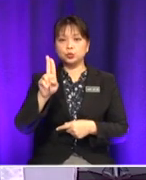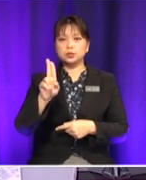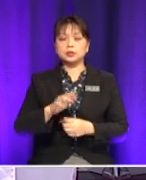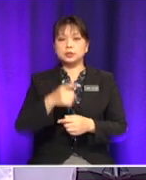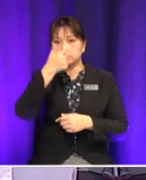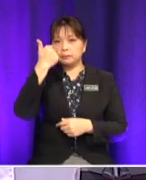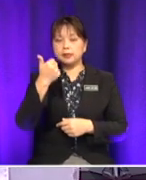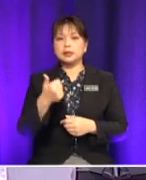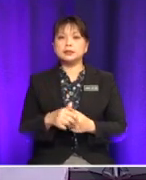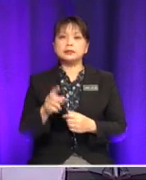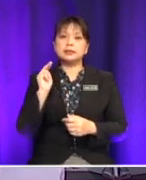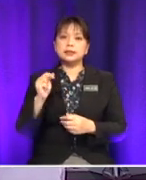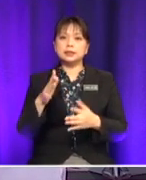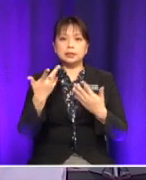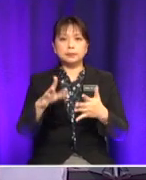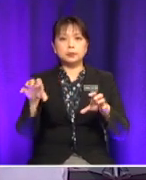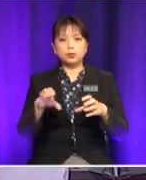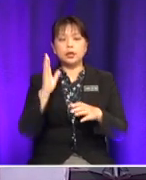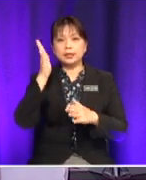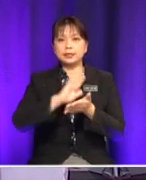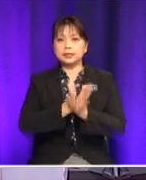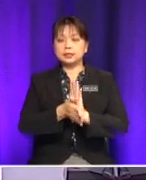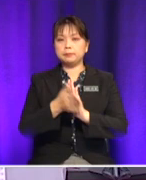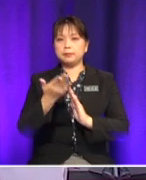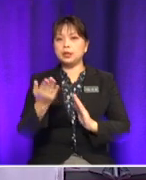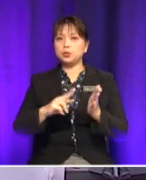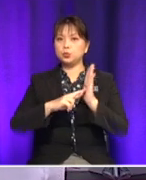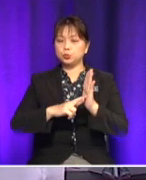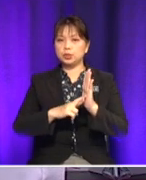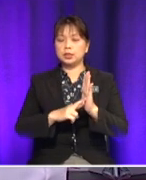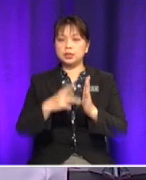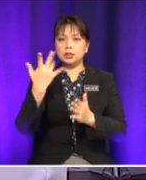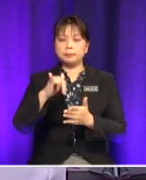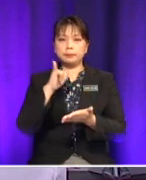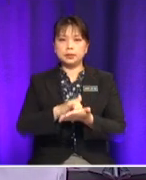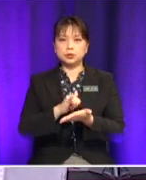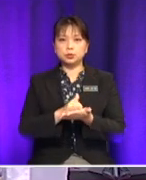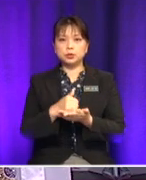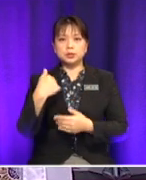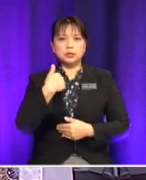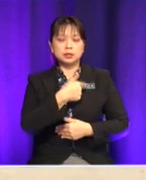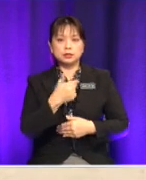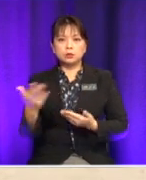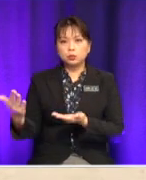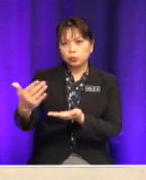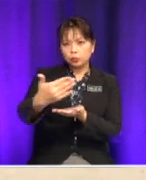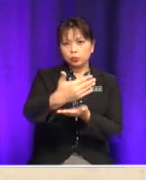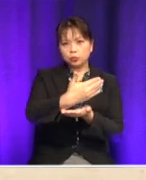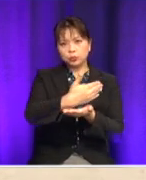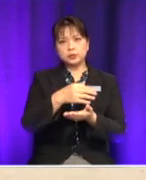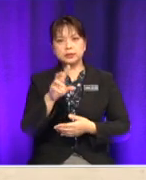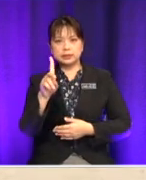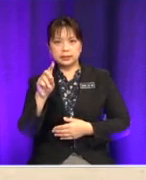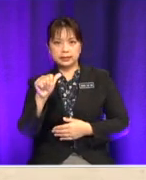lain lagi kaidah Saint TV mengumpul data kita dah buat-buat eksperimen kita dapatlah